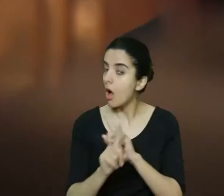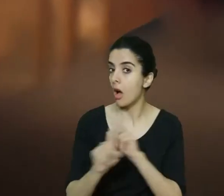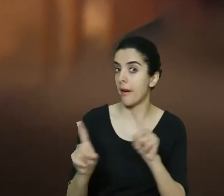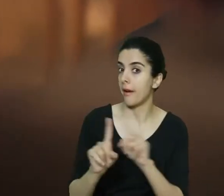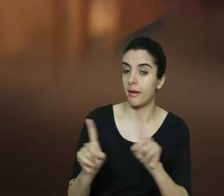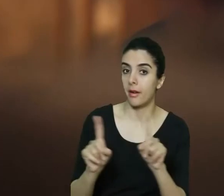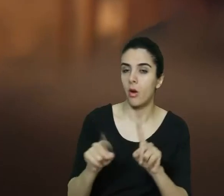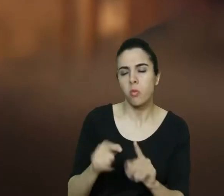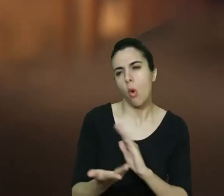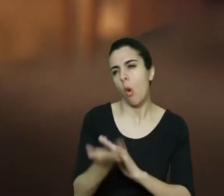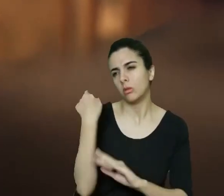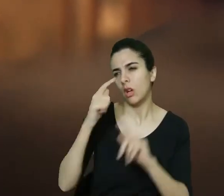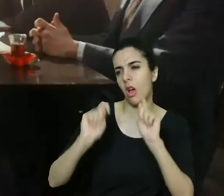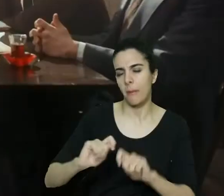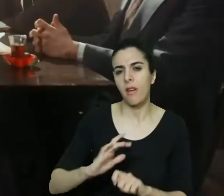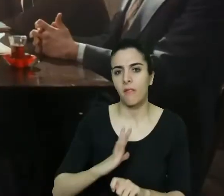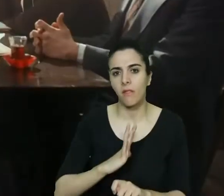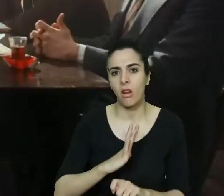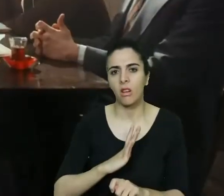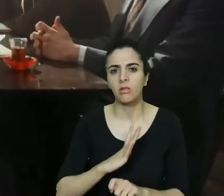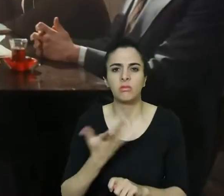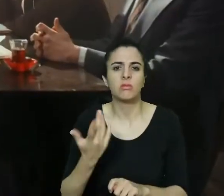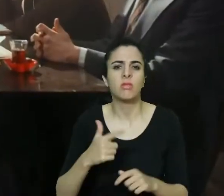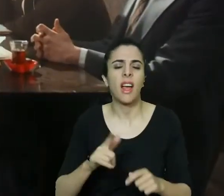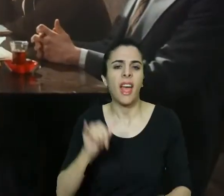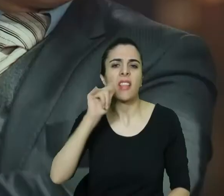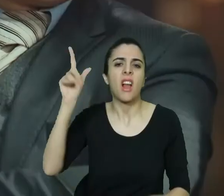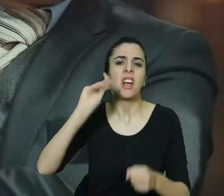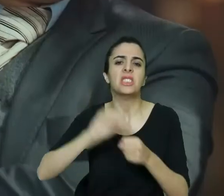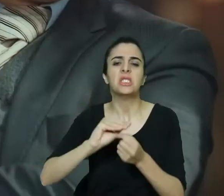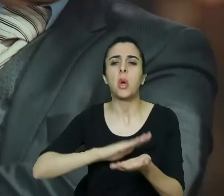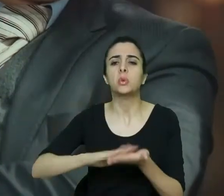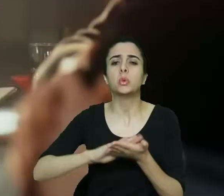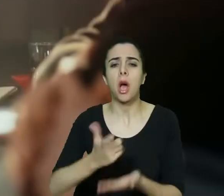bayım. Bu daha önce yapıldı. Faşist İtalya'dan gelen ceza yasası.